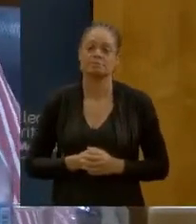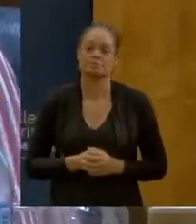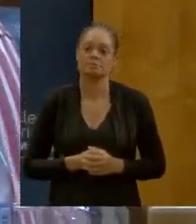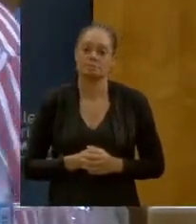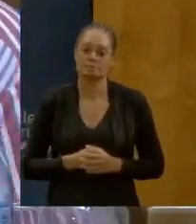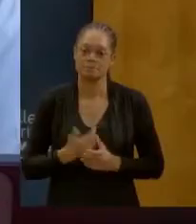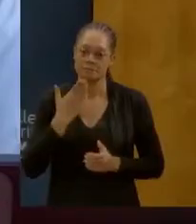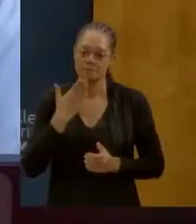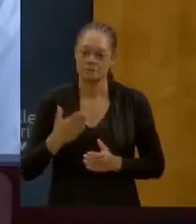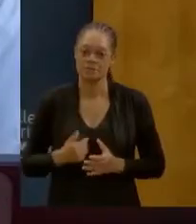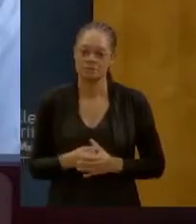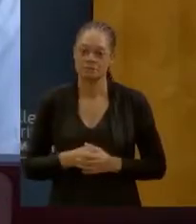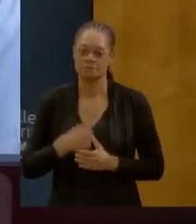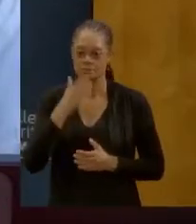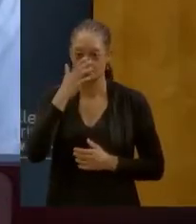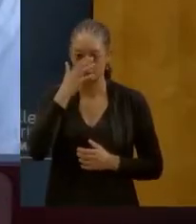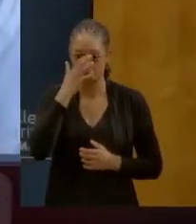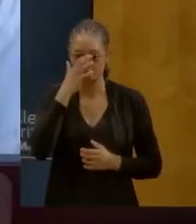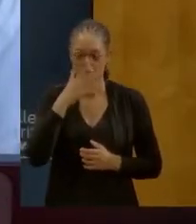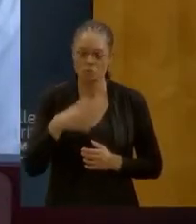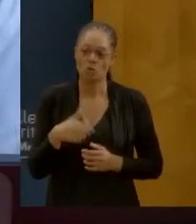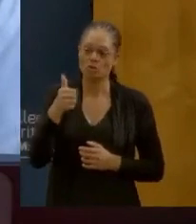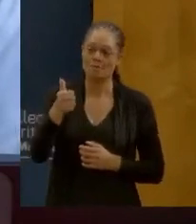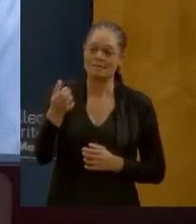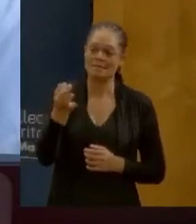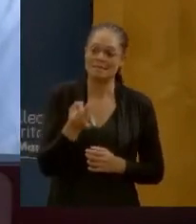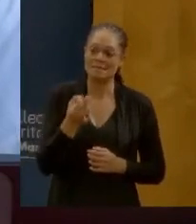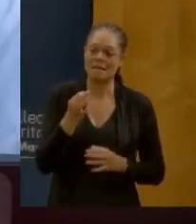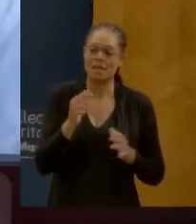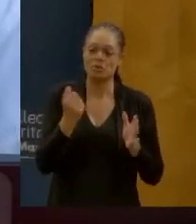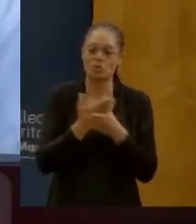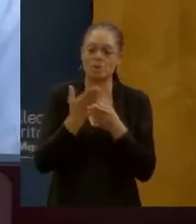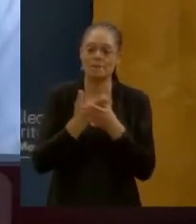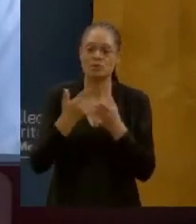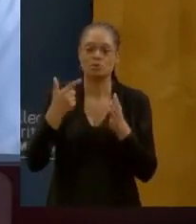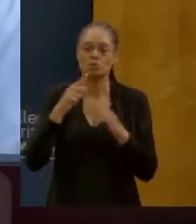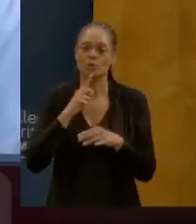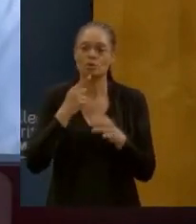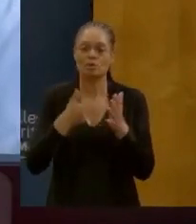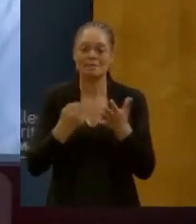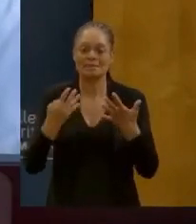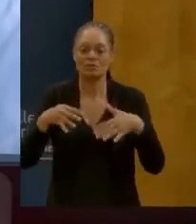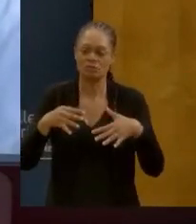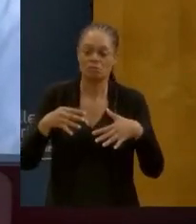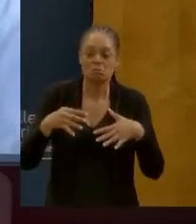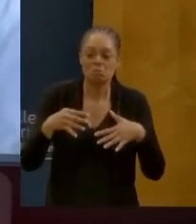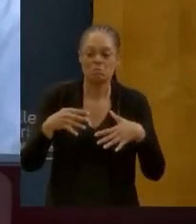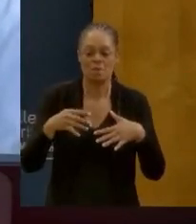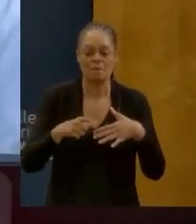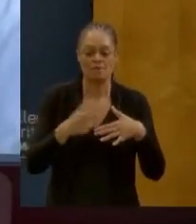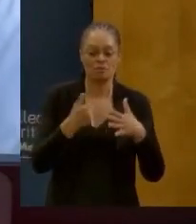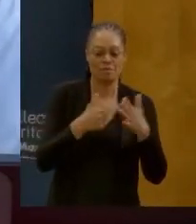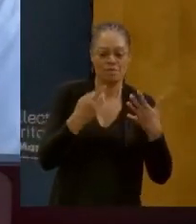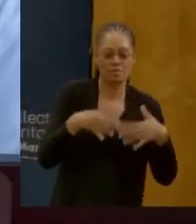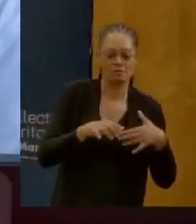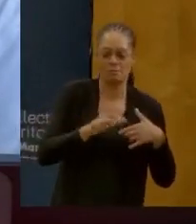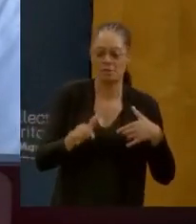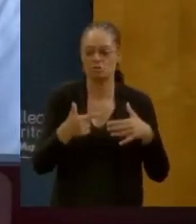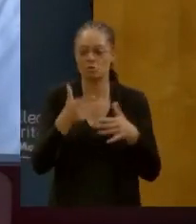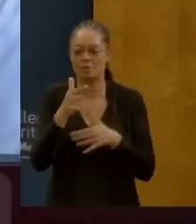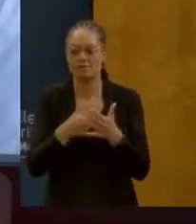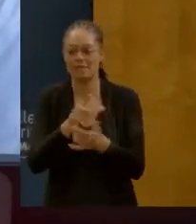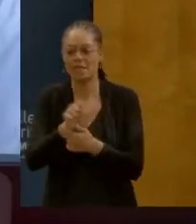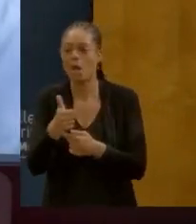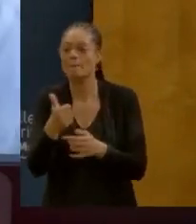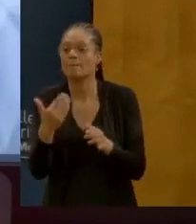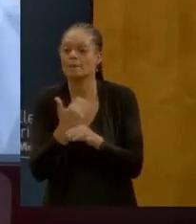Marissette. Voilà. Vous nous avez quand même dit que le dossier date de 2019. Je serais curieux de savoir ce qui s'est passé entre 2019 et 2021. Eh